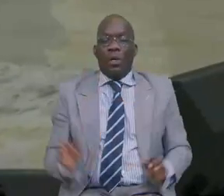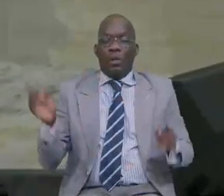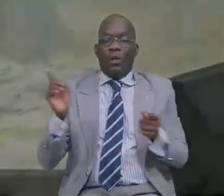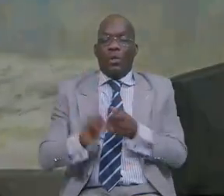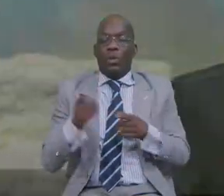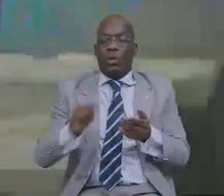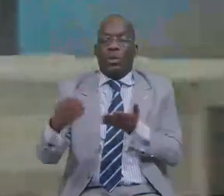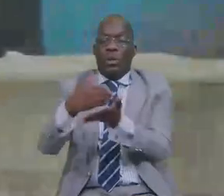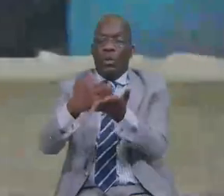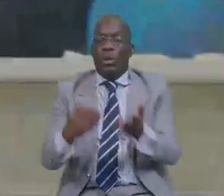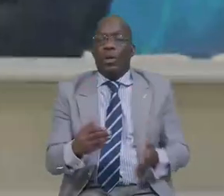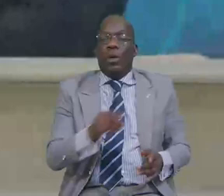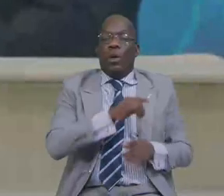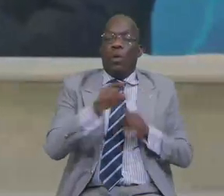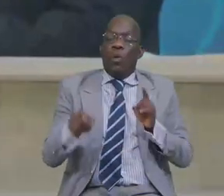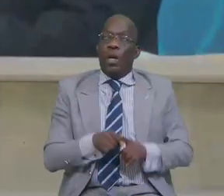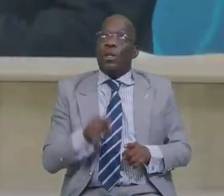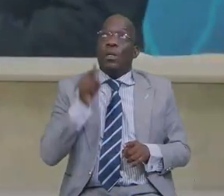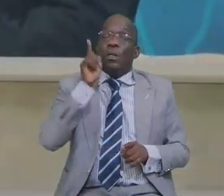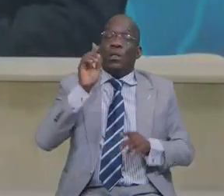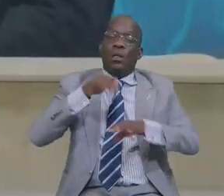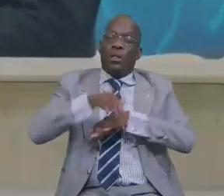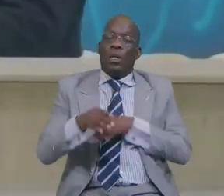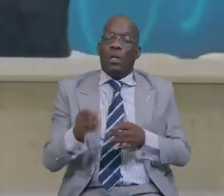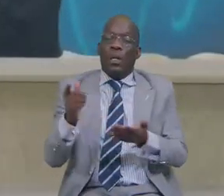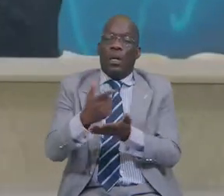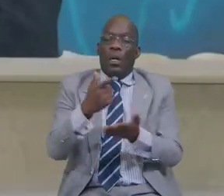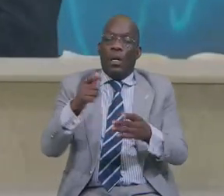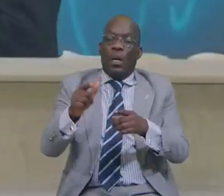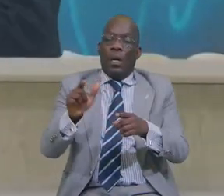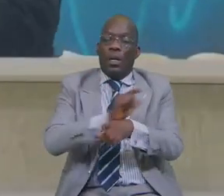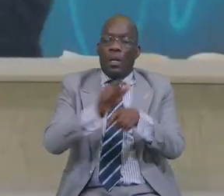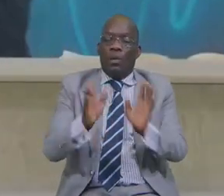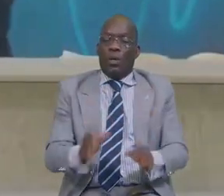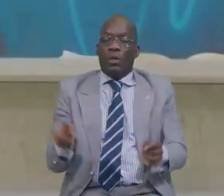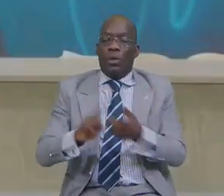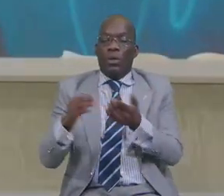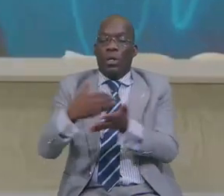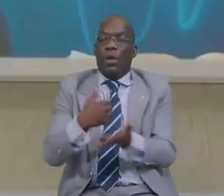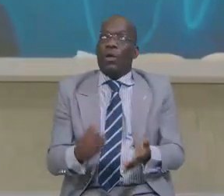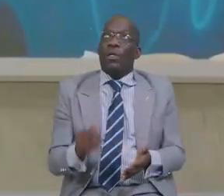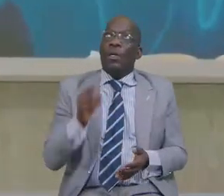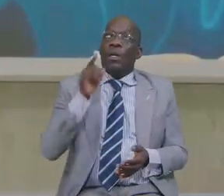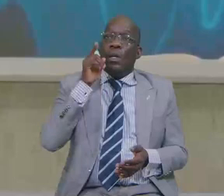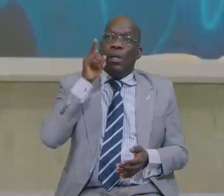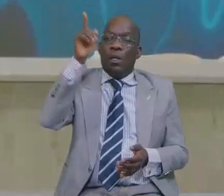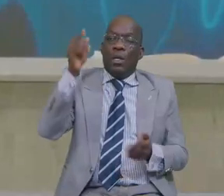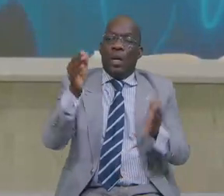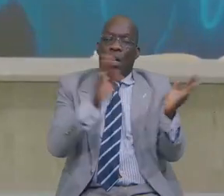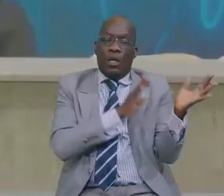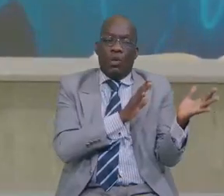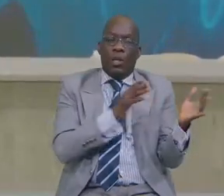dans sa moisson. Et quand il envoie les ouvriers dans la moisson, il va s'attendre à ce qu'il fasse ce